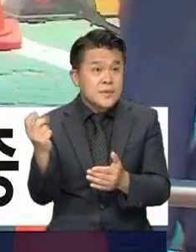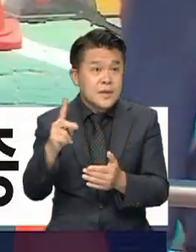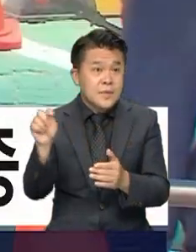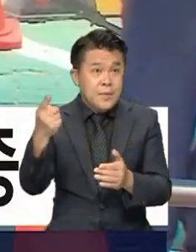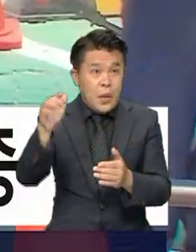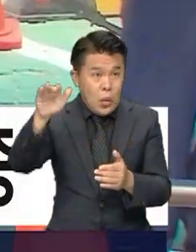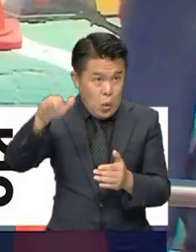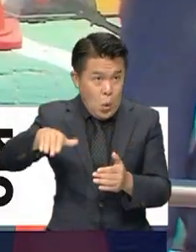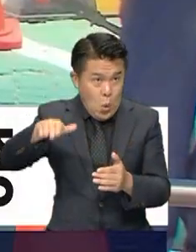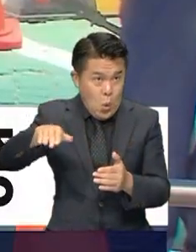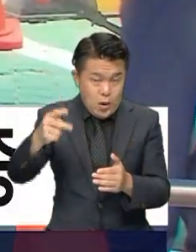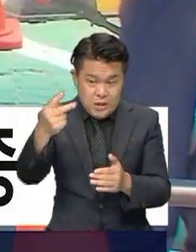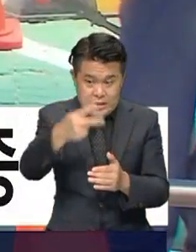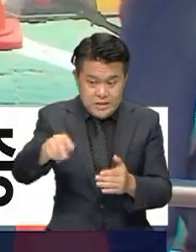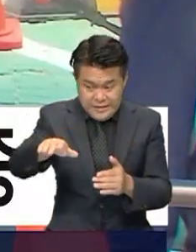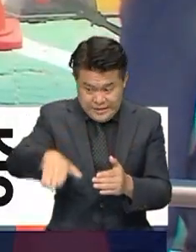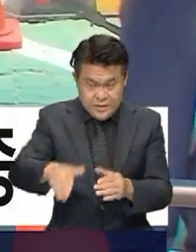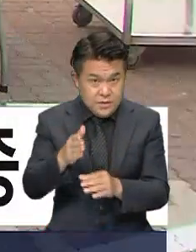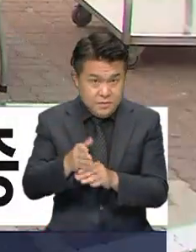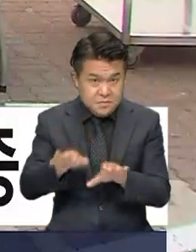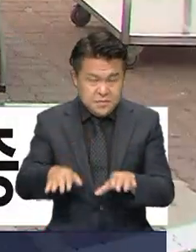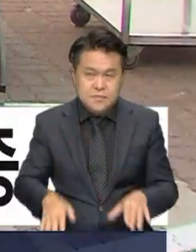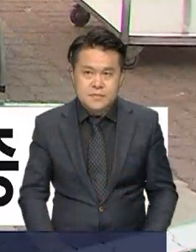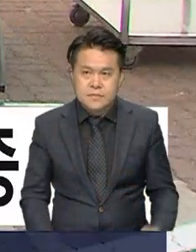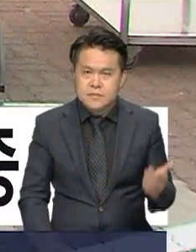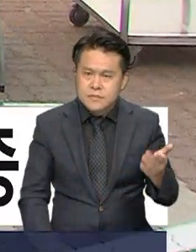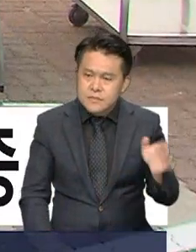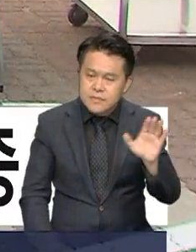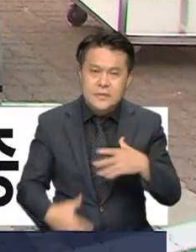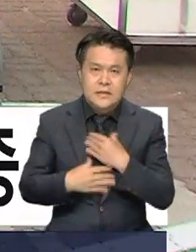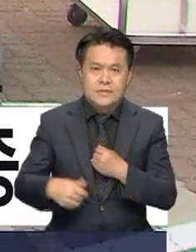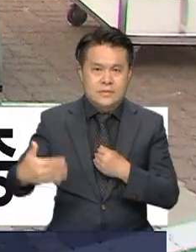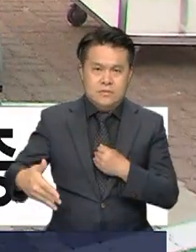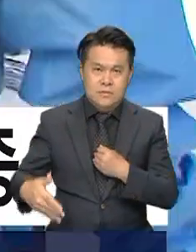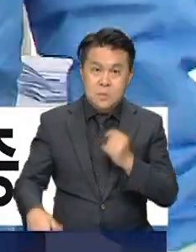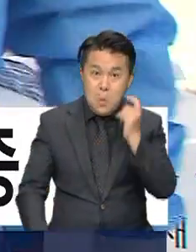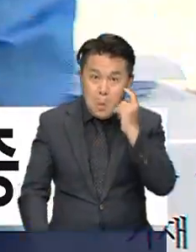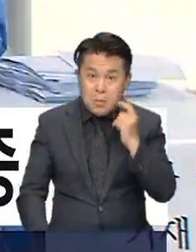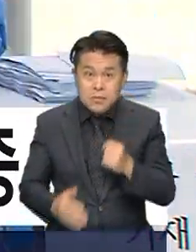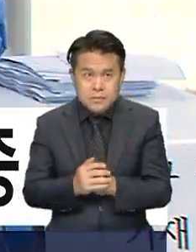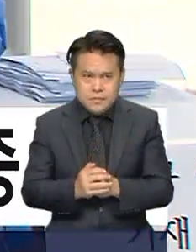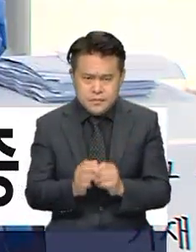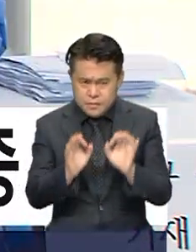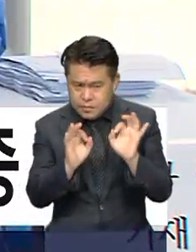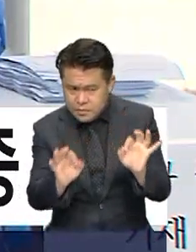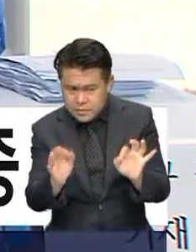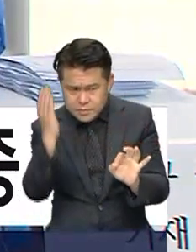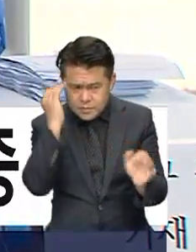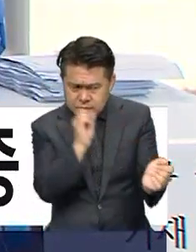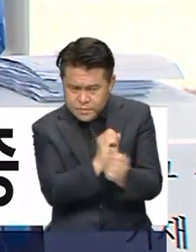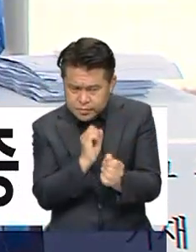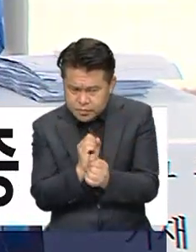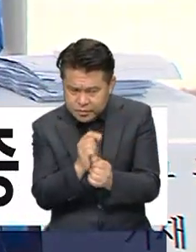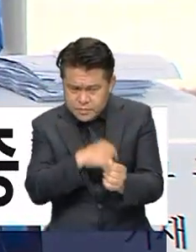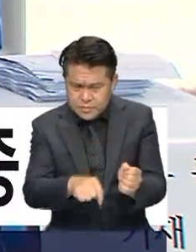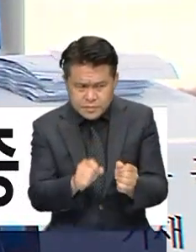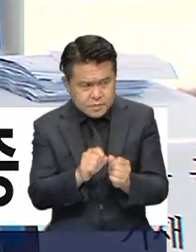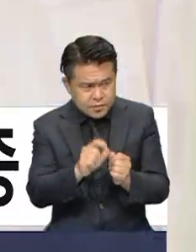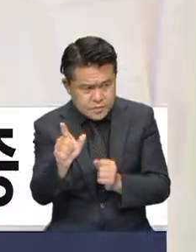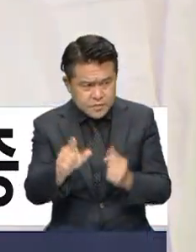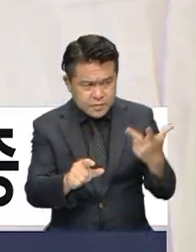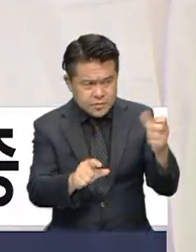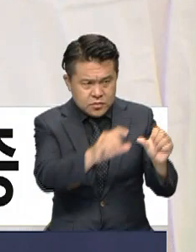줄어 다시 2,000명 아래로 떨어졌습니다. 하지만 안심하긴 이릅니다. 전체 국내 감염자의 약